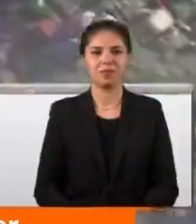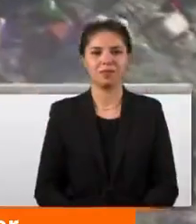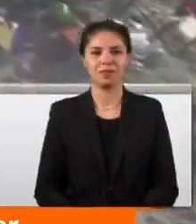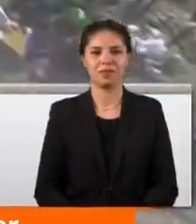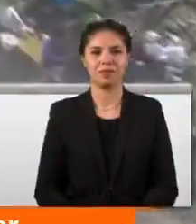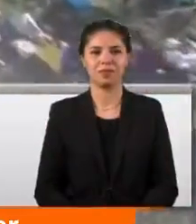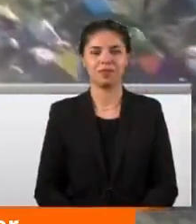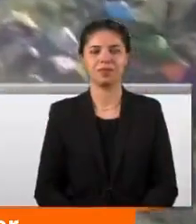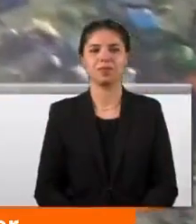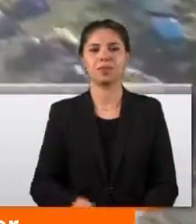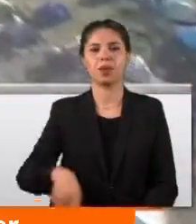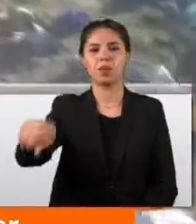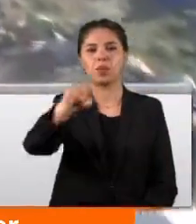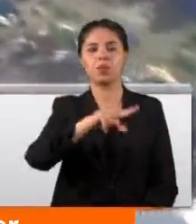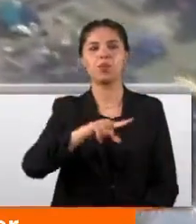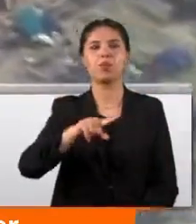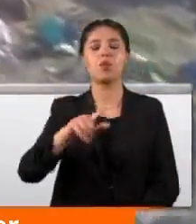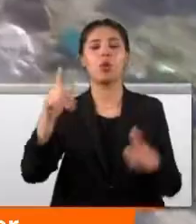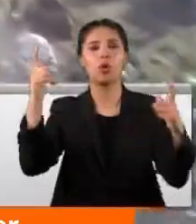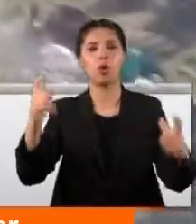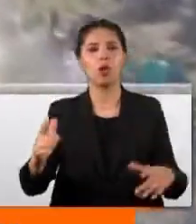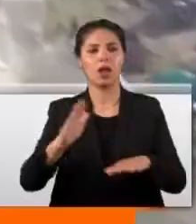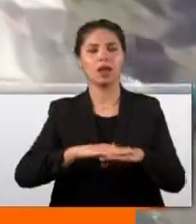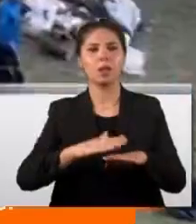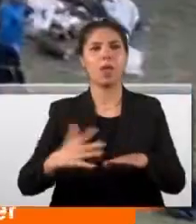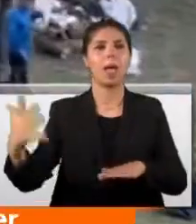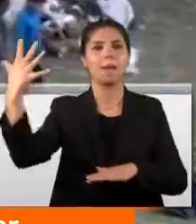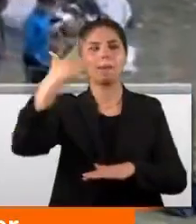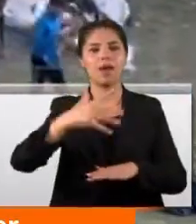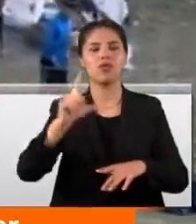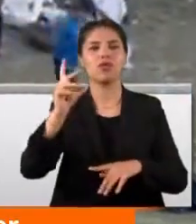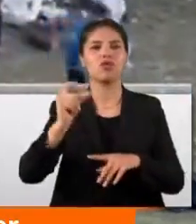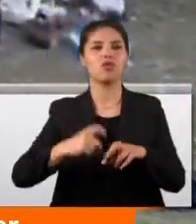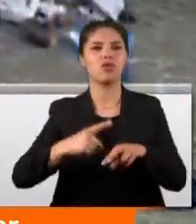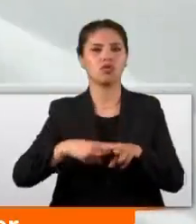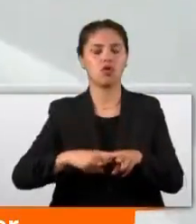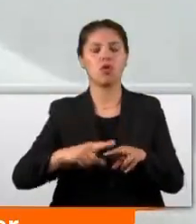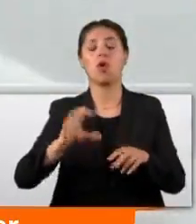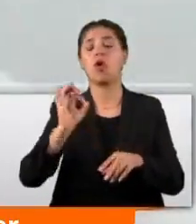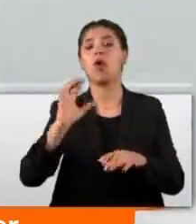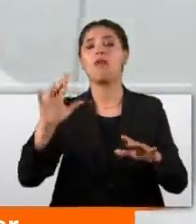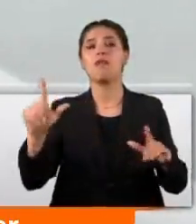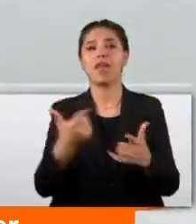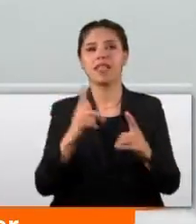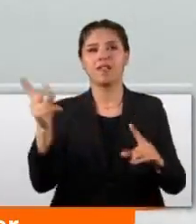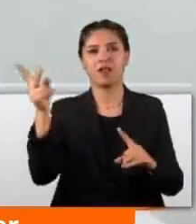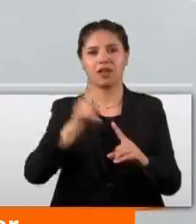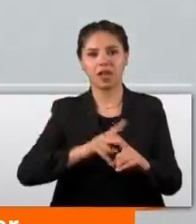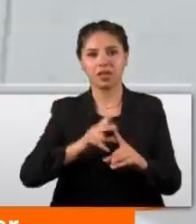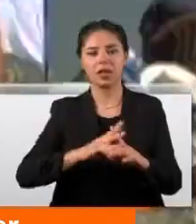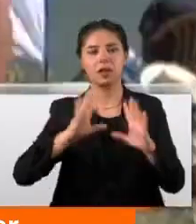sat buzul göllerinde düzenlenen 5 Cilo feste katılım Bir Hayli yoğundu bölgede uzun araç